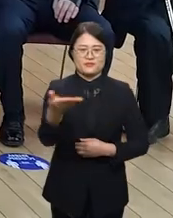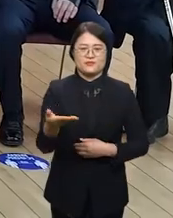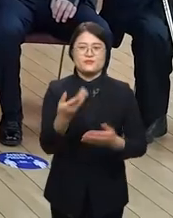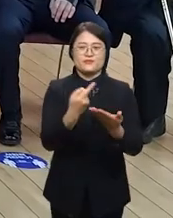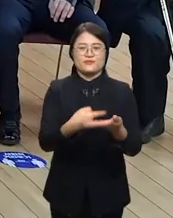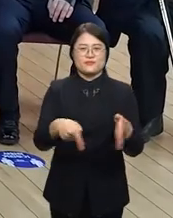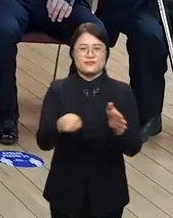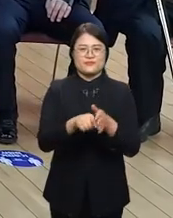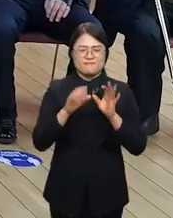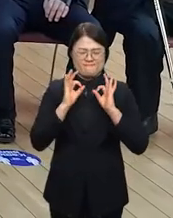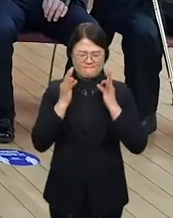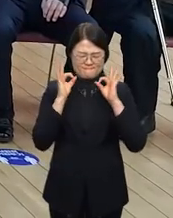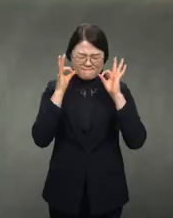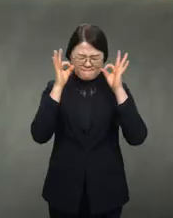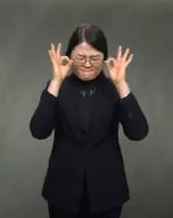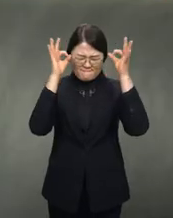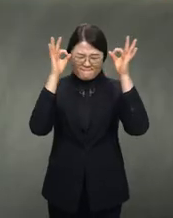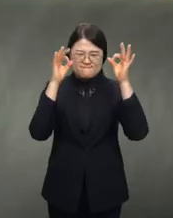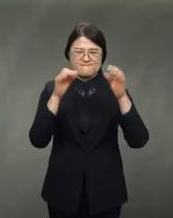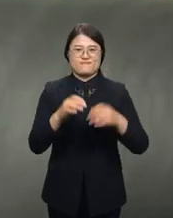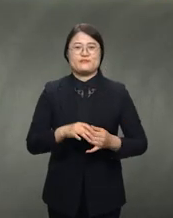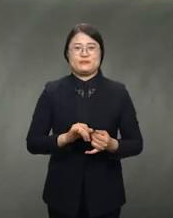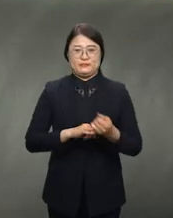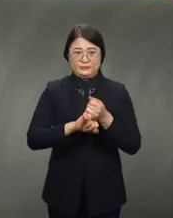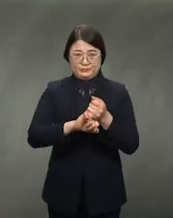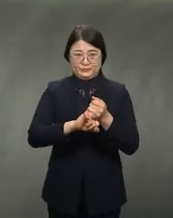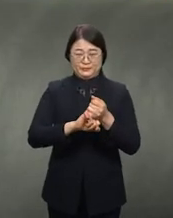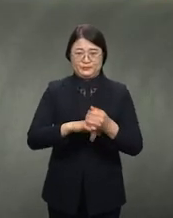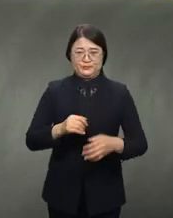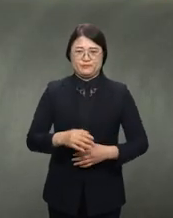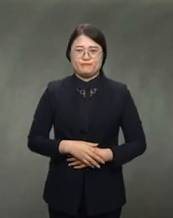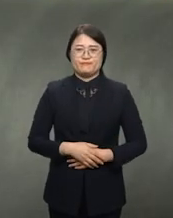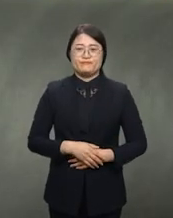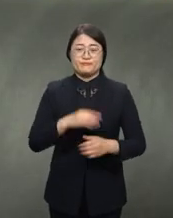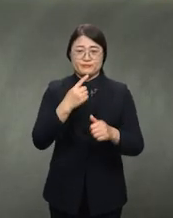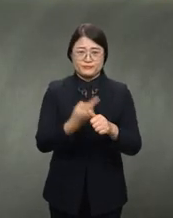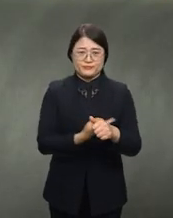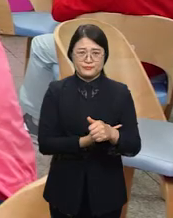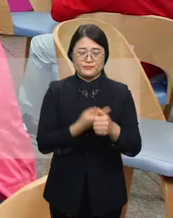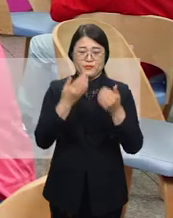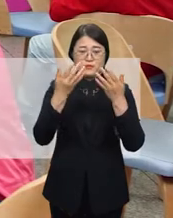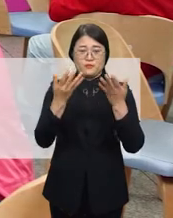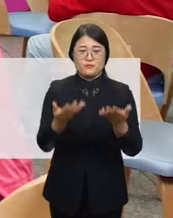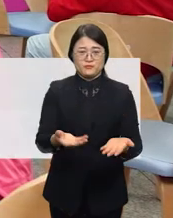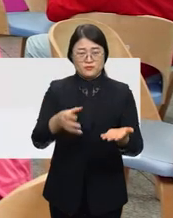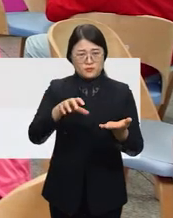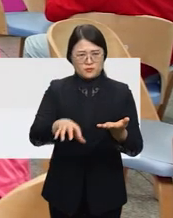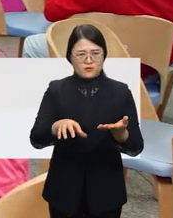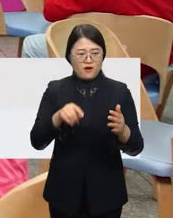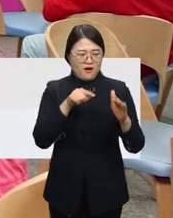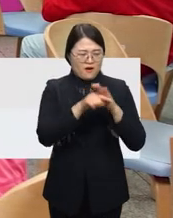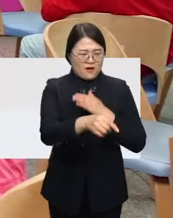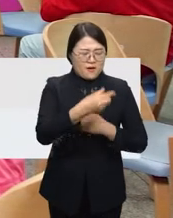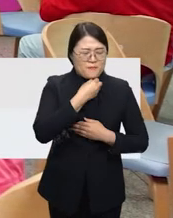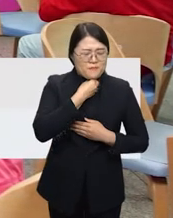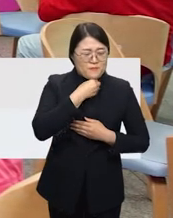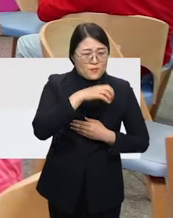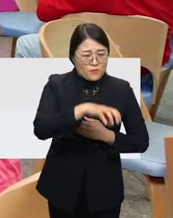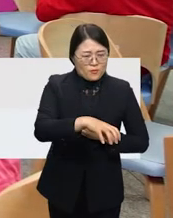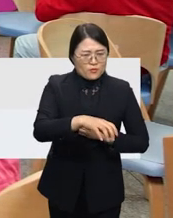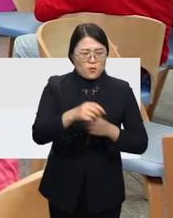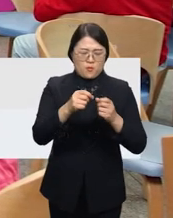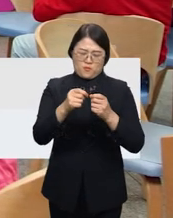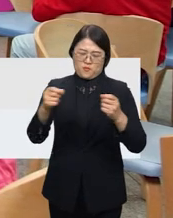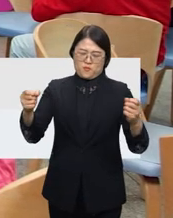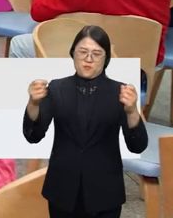열심히 일할 계획입니다. 그래서 우리 경로당이 가고 싶은 경로당, 머무르고